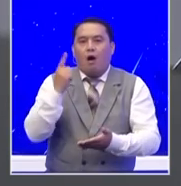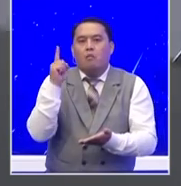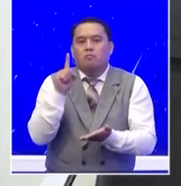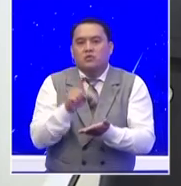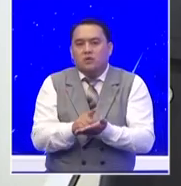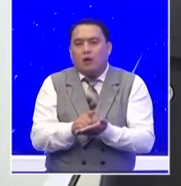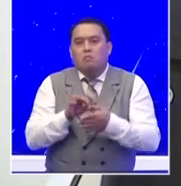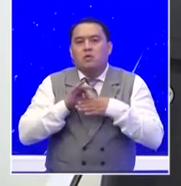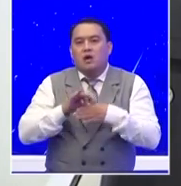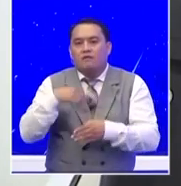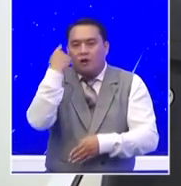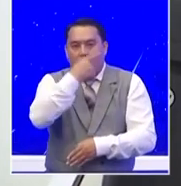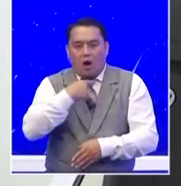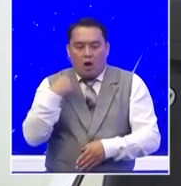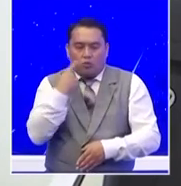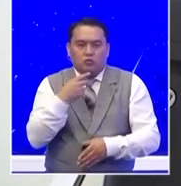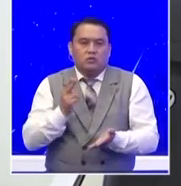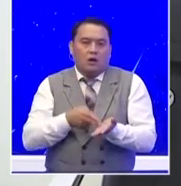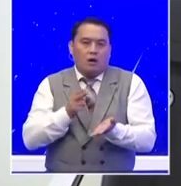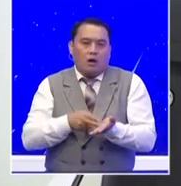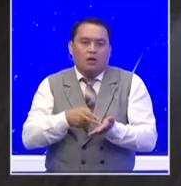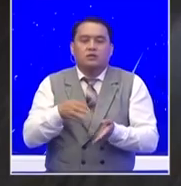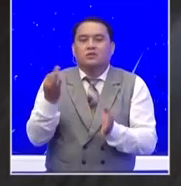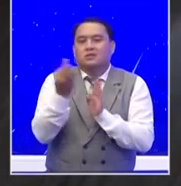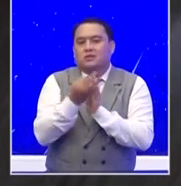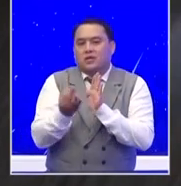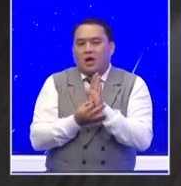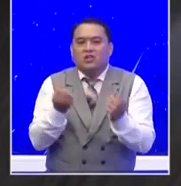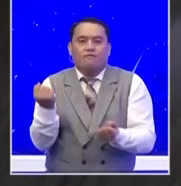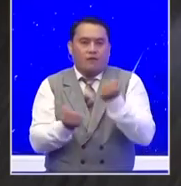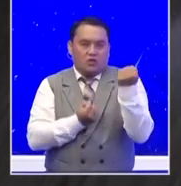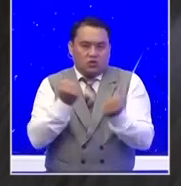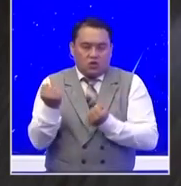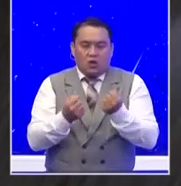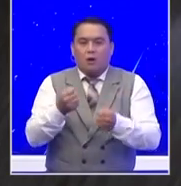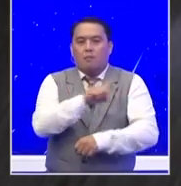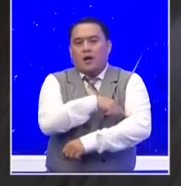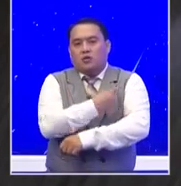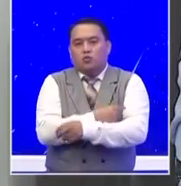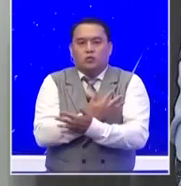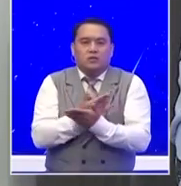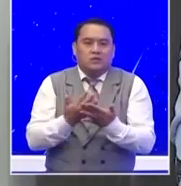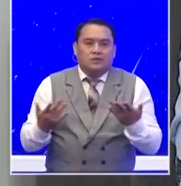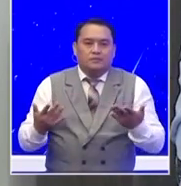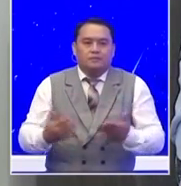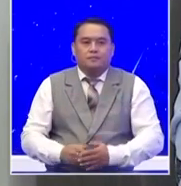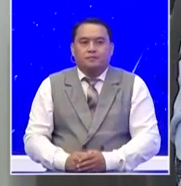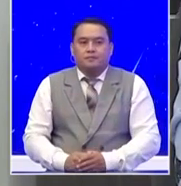порядке проходят личное освидетельствование, тестирование на знание теории вождения автомобиля, медосмотр и другое.